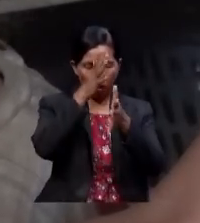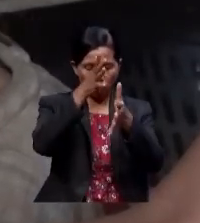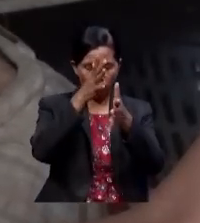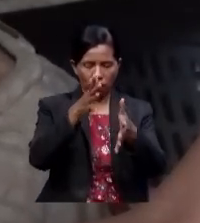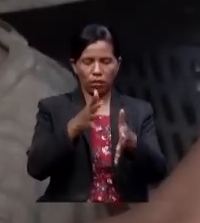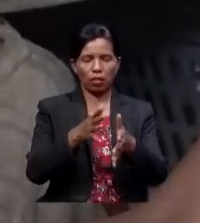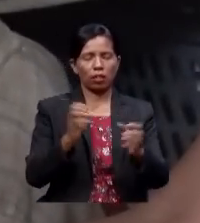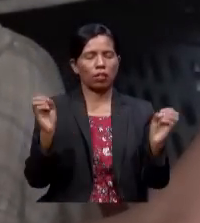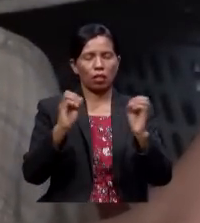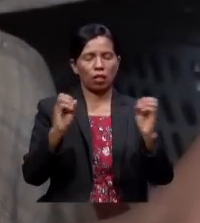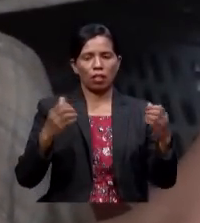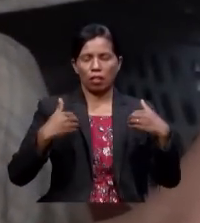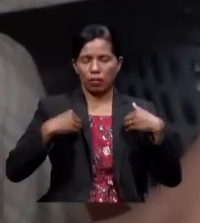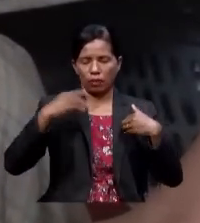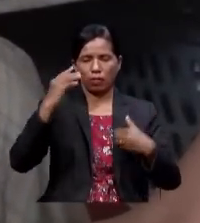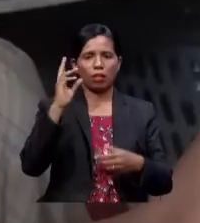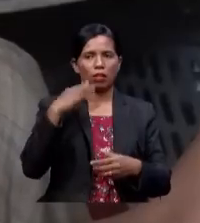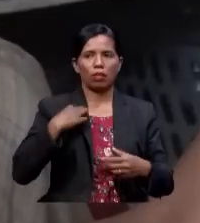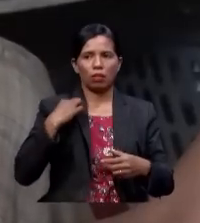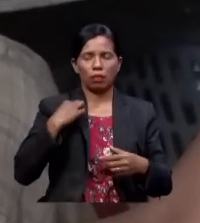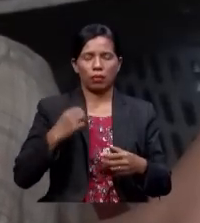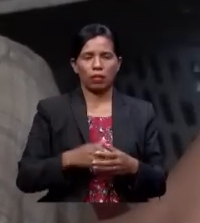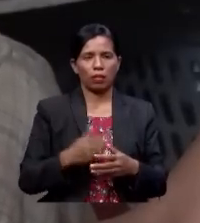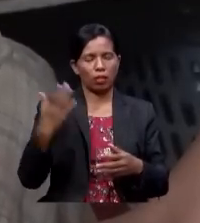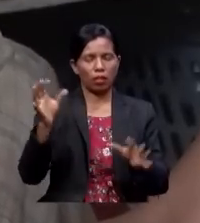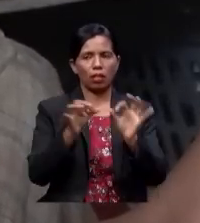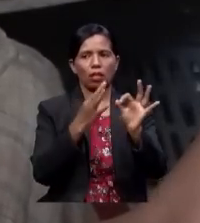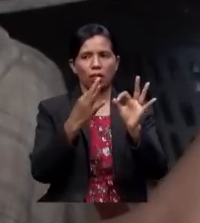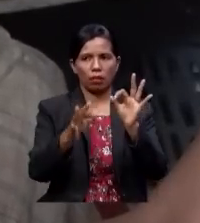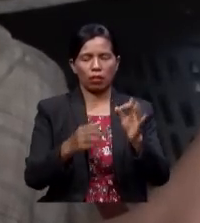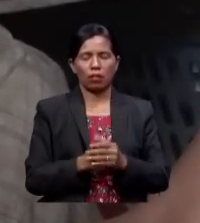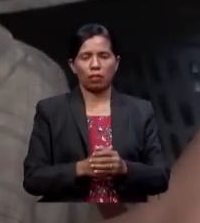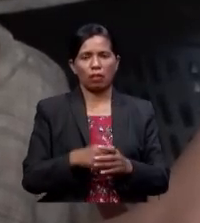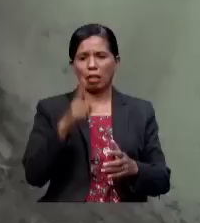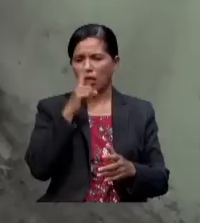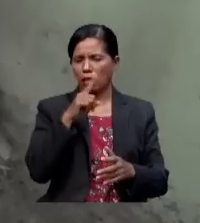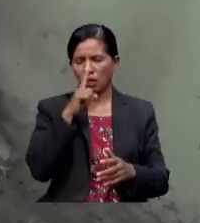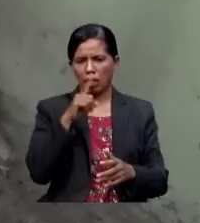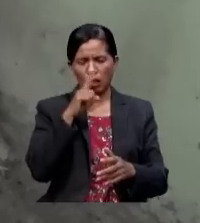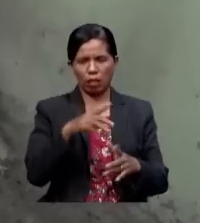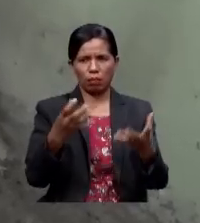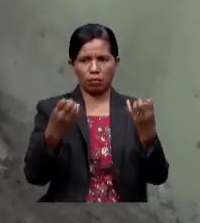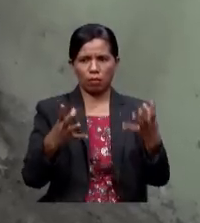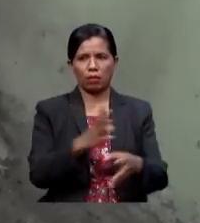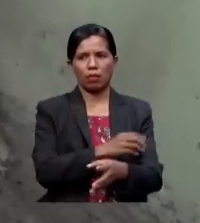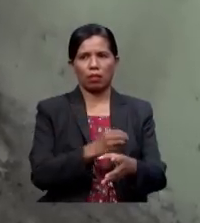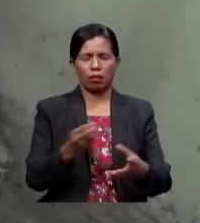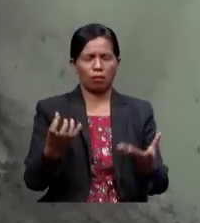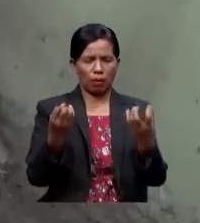Ah, iha armari. Alik tak konta. Lahore cimenti u te sukar kulite.